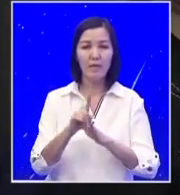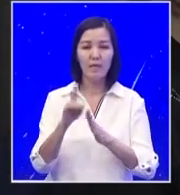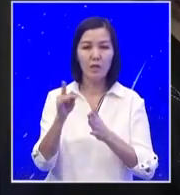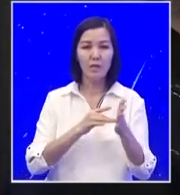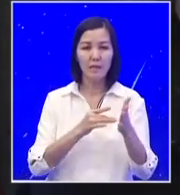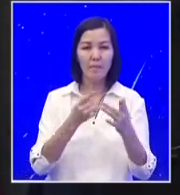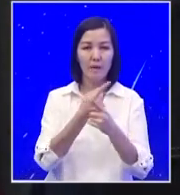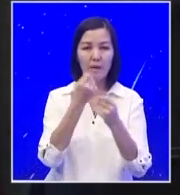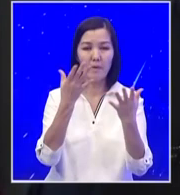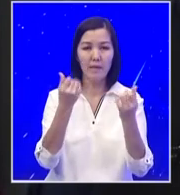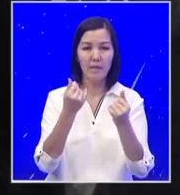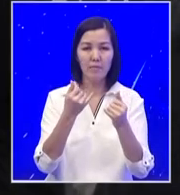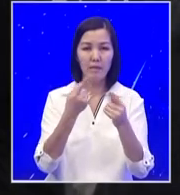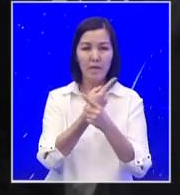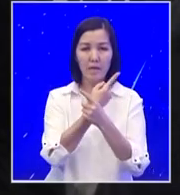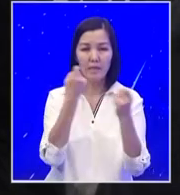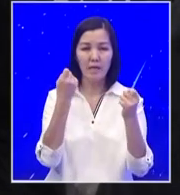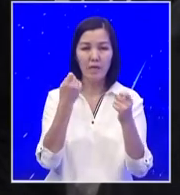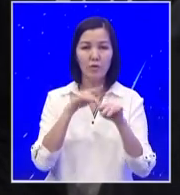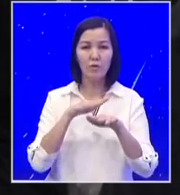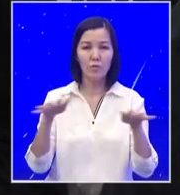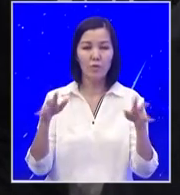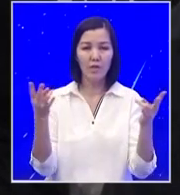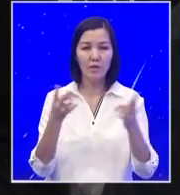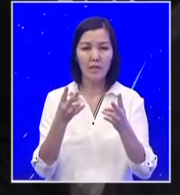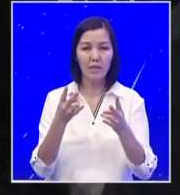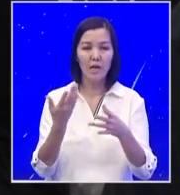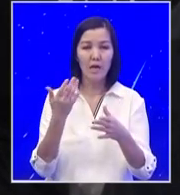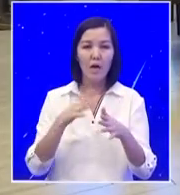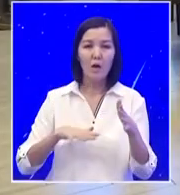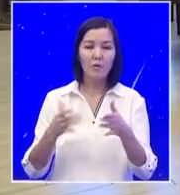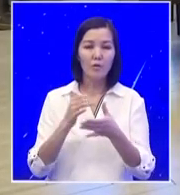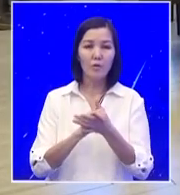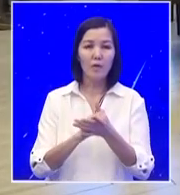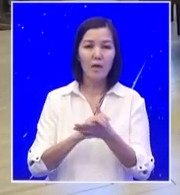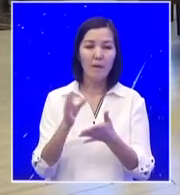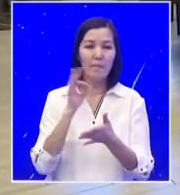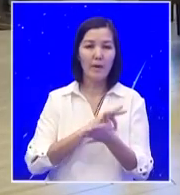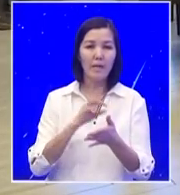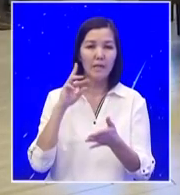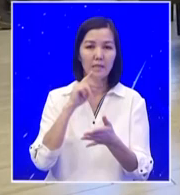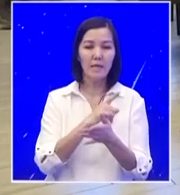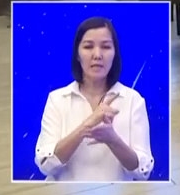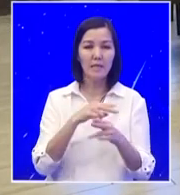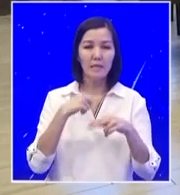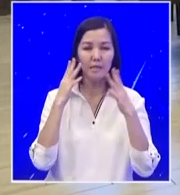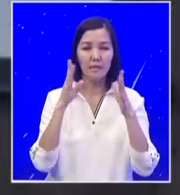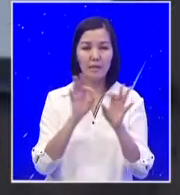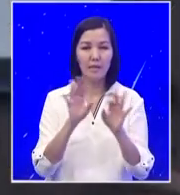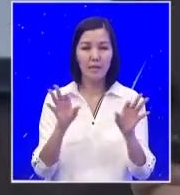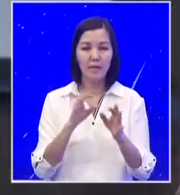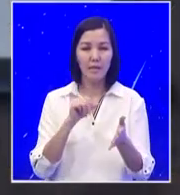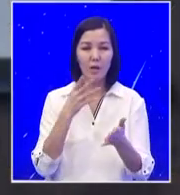тарату жайымен білікті маман Жанасыл Болатбек таныстырды. Оның аудиторияға пайда зиянына зор мән беруді тілге тиек етті.